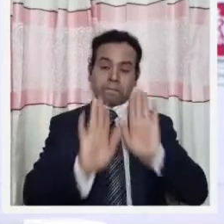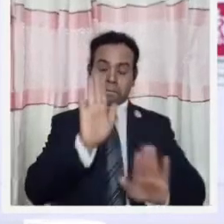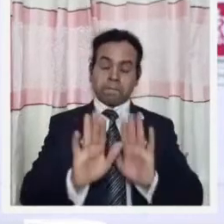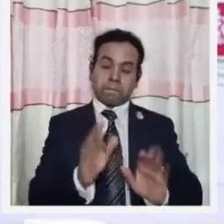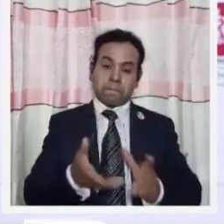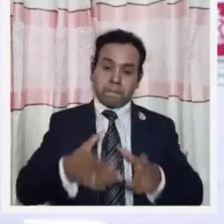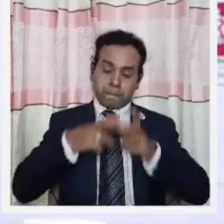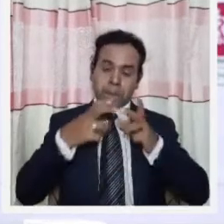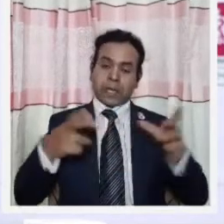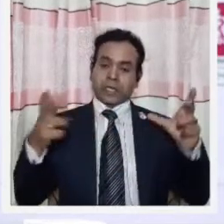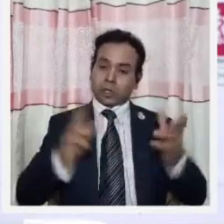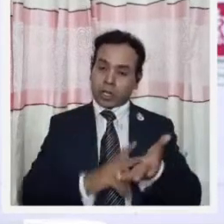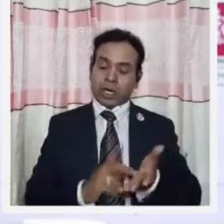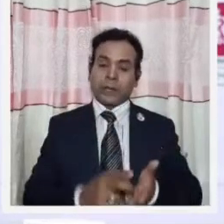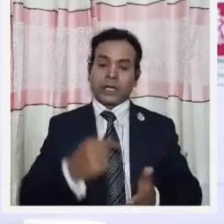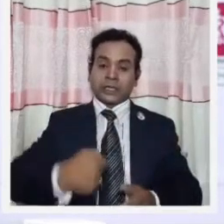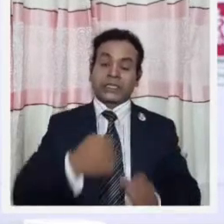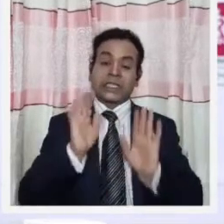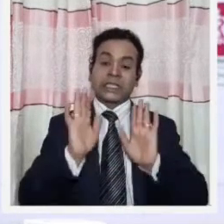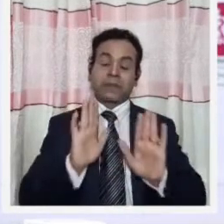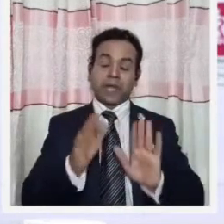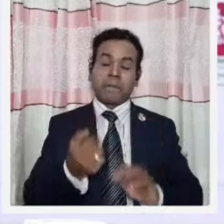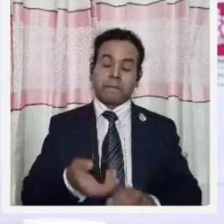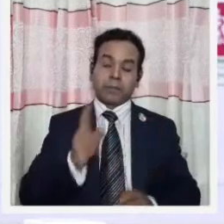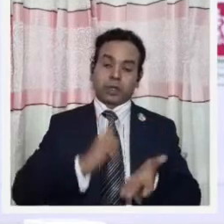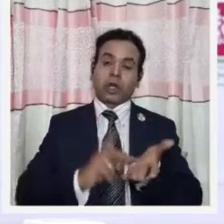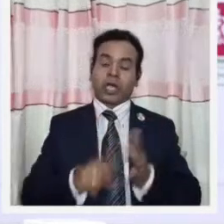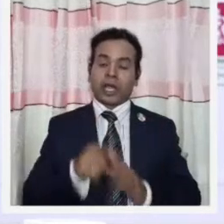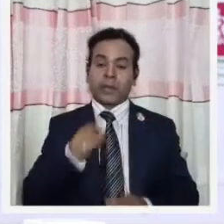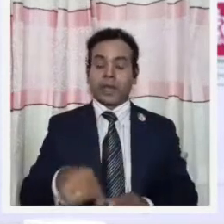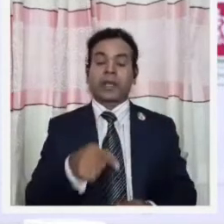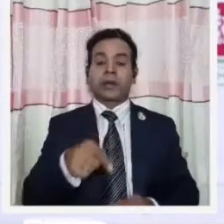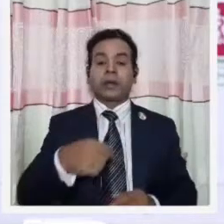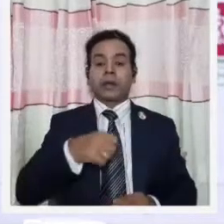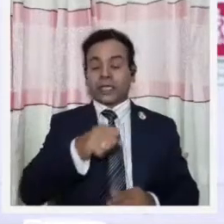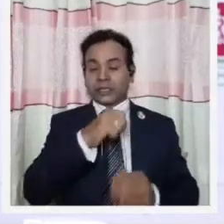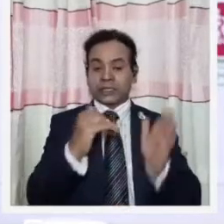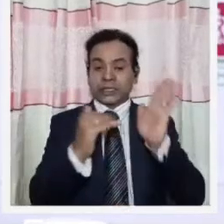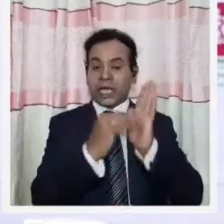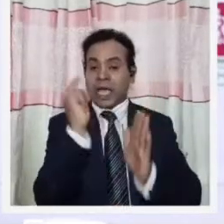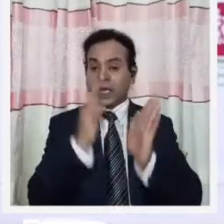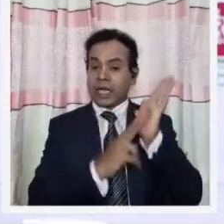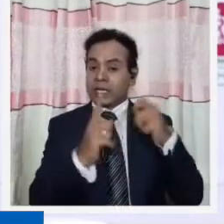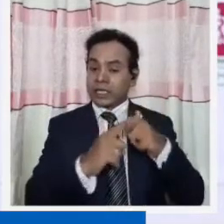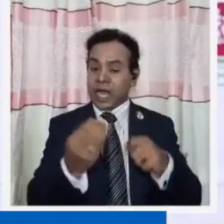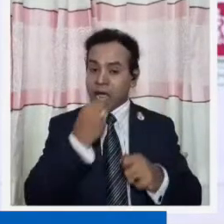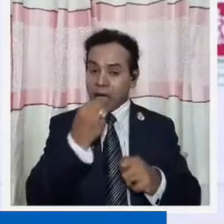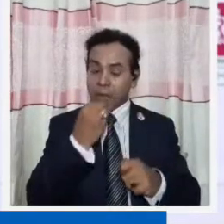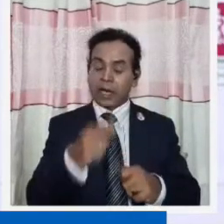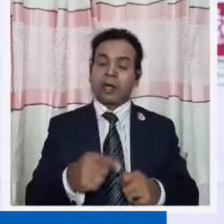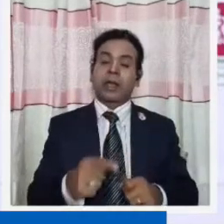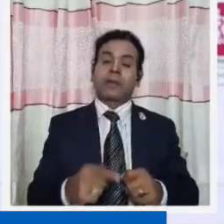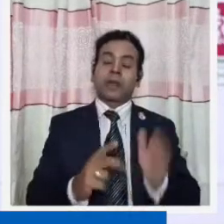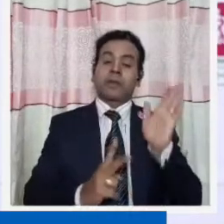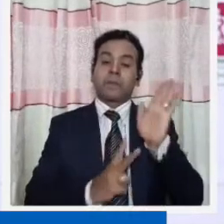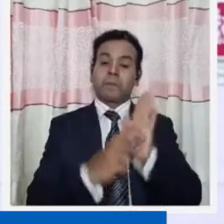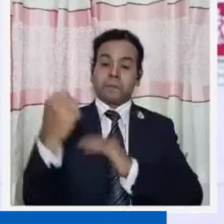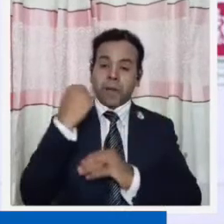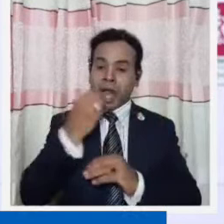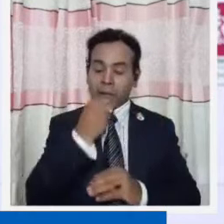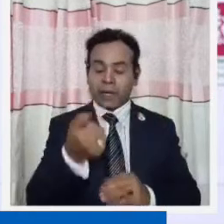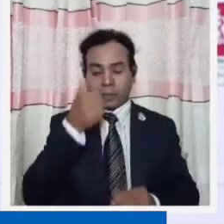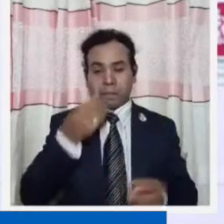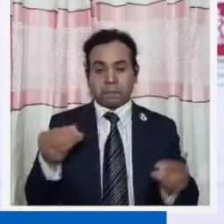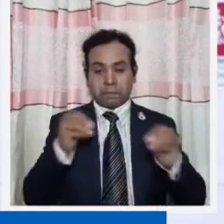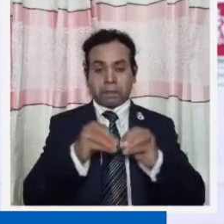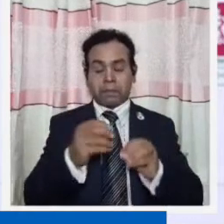স্বাভাবিক পরিমাণের চেয়ে বেশি খাবার খাবেন, এবং সবার জন্যই প্রযোজ্য রোগ প্রতিরোধের জন্য ভিটামিন সি সমৃদ্ধ খাবার, জিঙ্ক সমৃদ্ধ